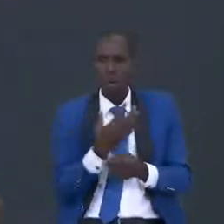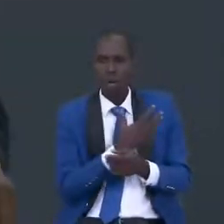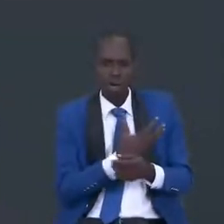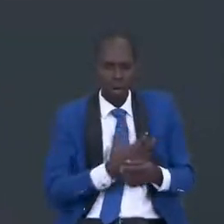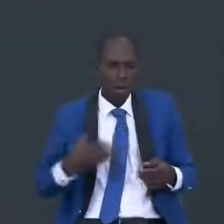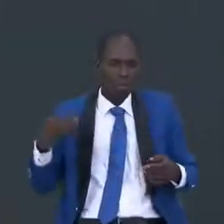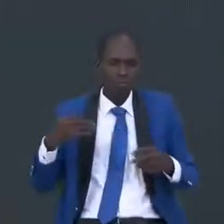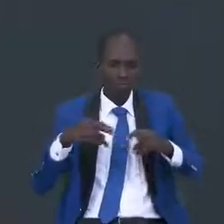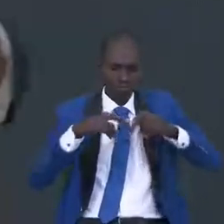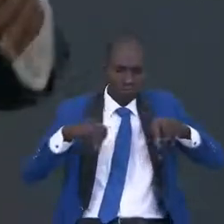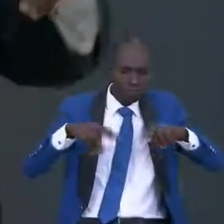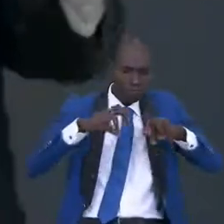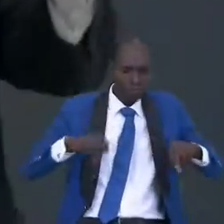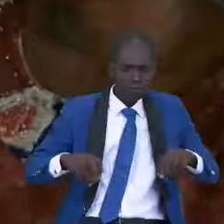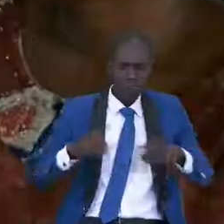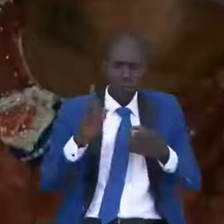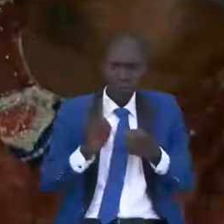de prouver.